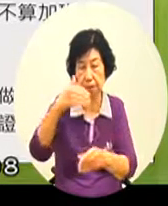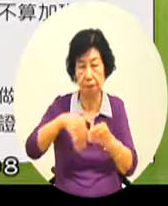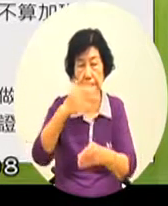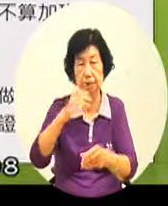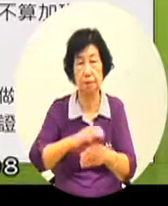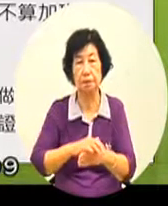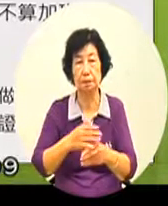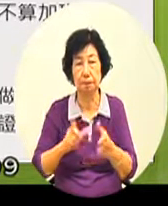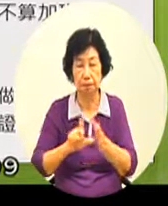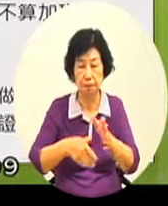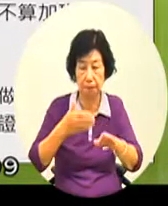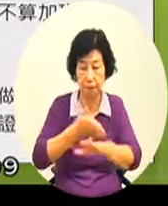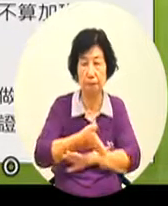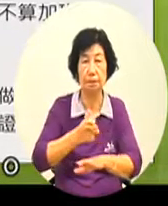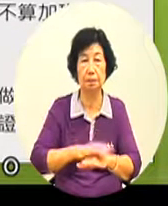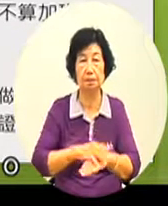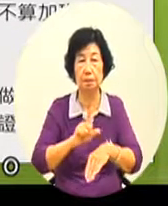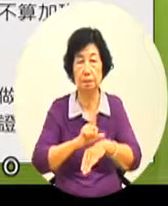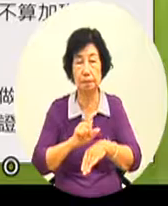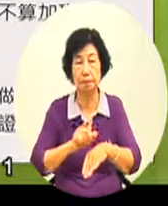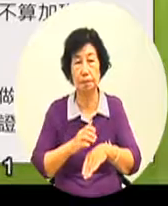们，哦，去从